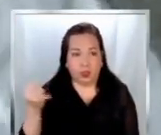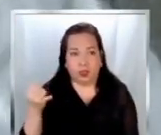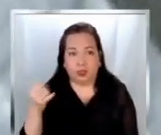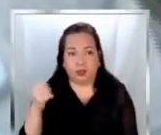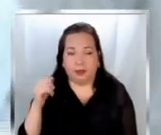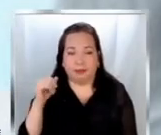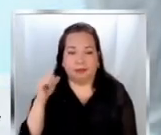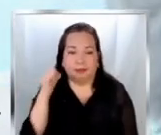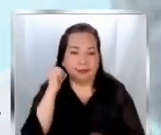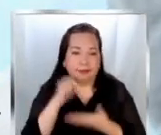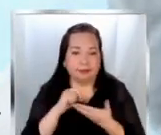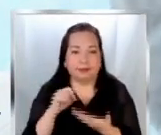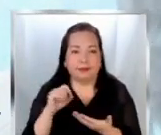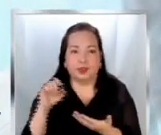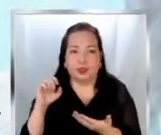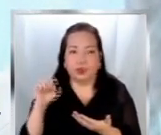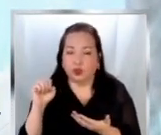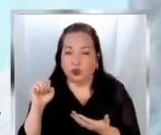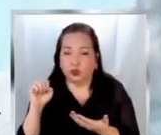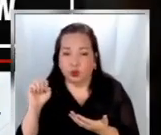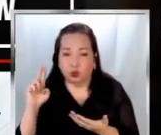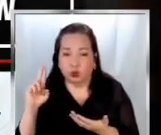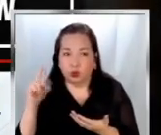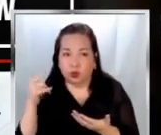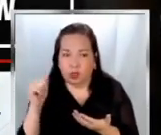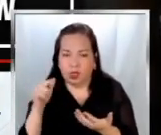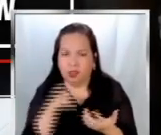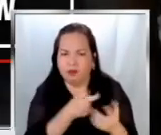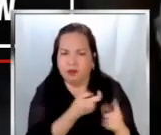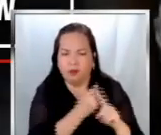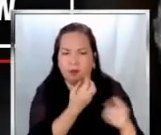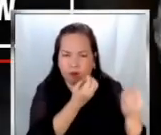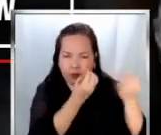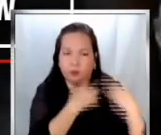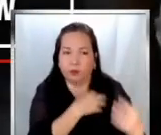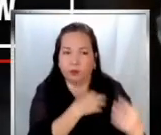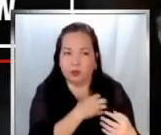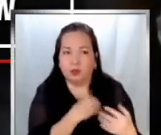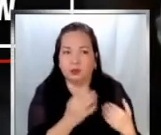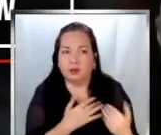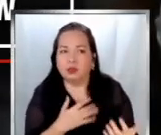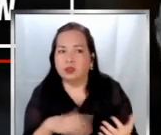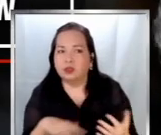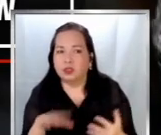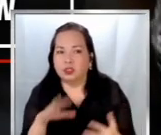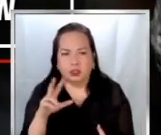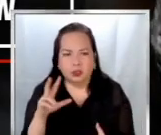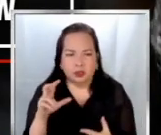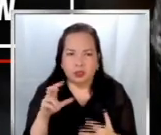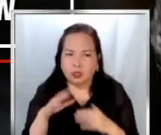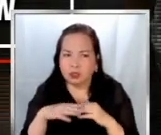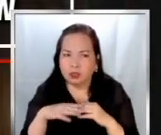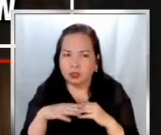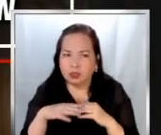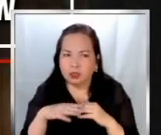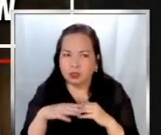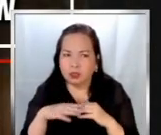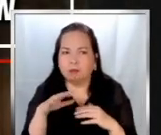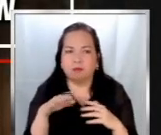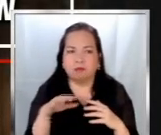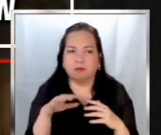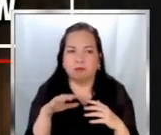pulis ang nireview nilang kaso. May 300 kaso sa 900 isinampa ng mga pulis sa National Prosecution Service ng